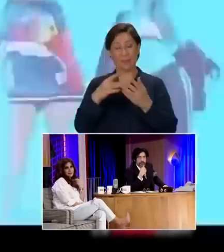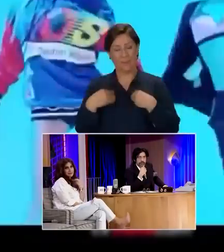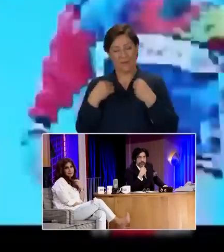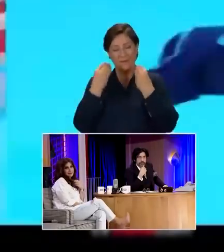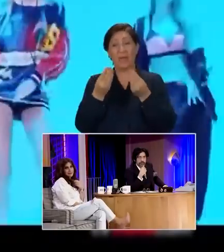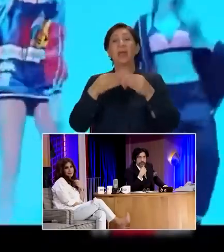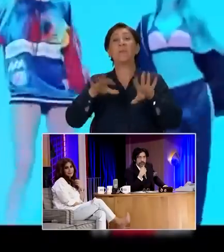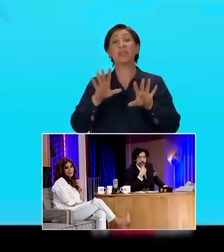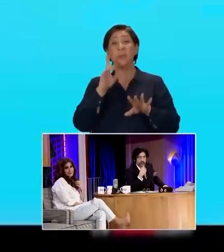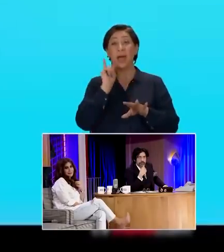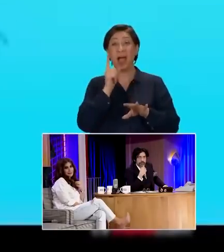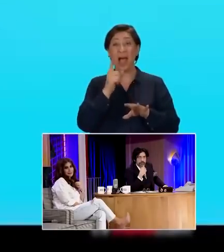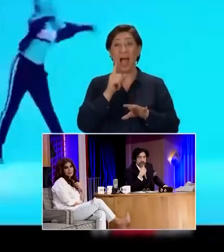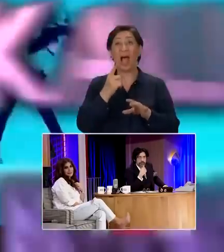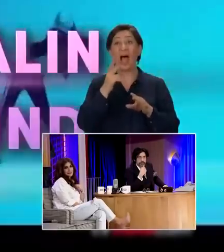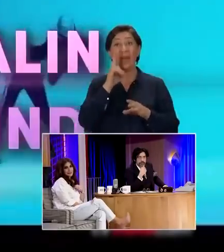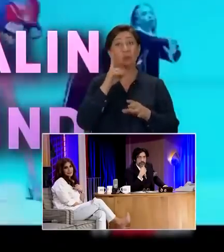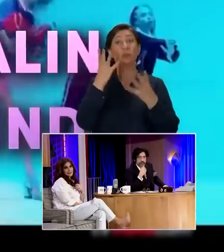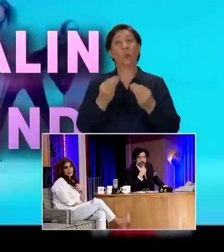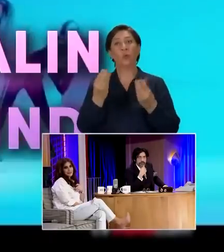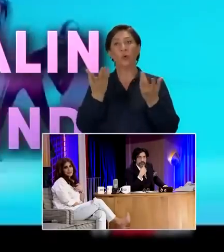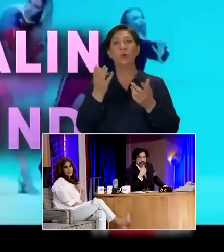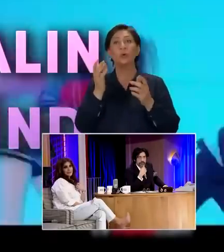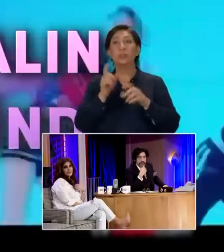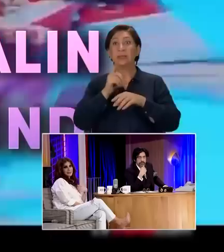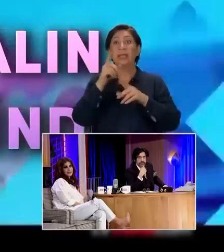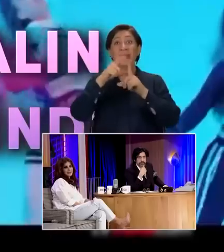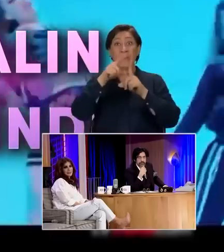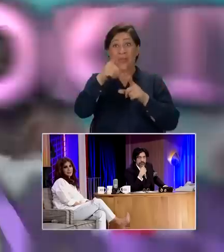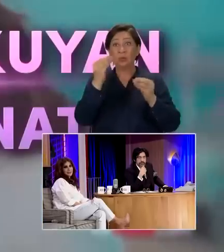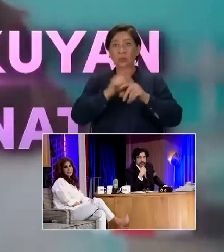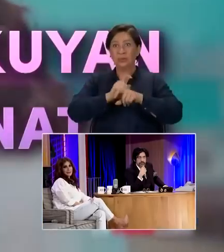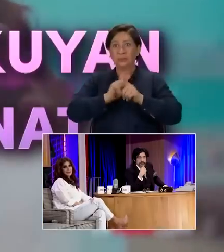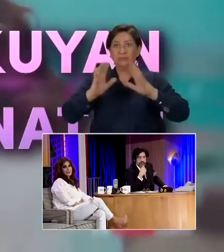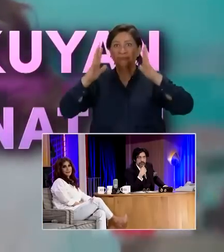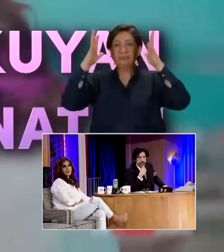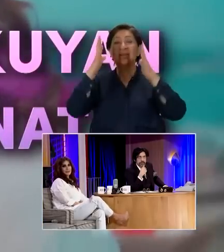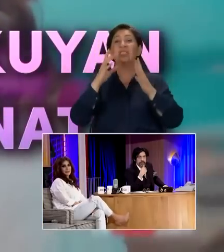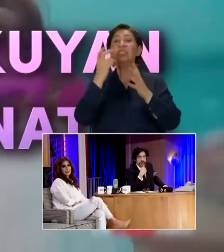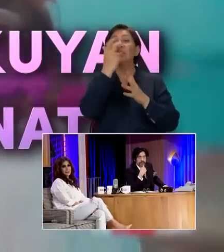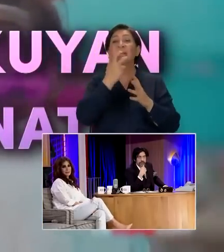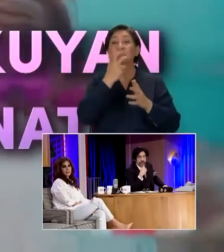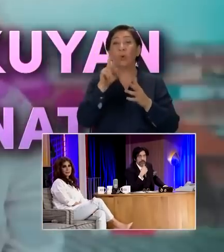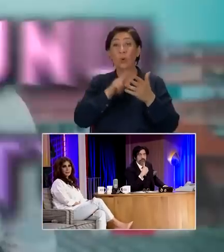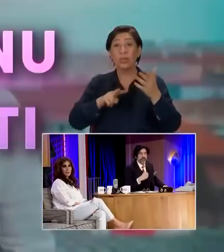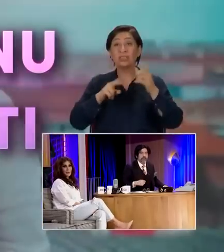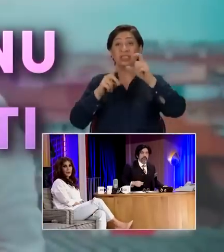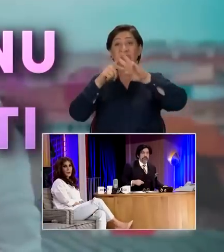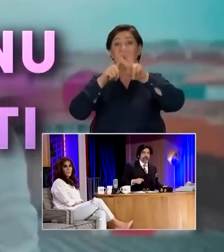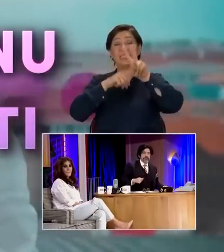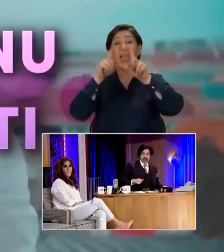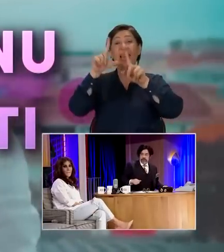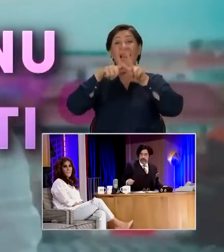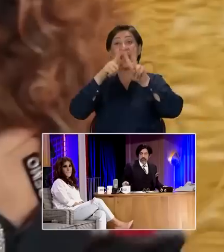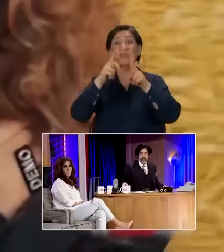veremedim ama alnım tuttu sonunda. Demet Akalın küplere bindi. Şarkısını okuyan Ceylan Koynat'ın